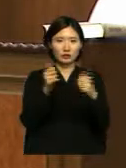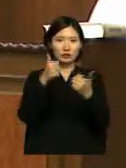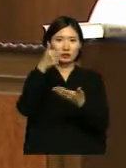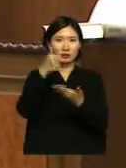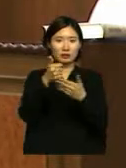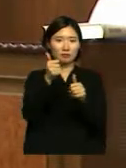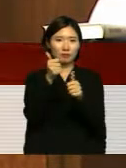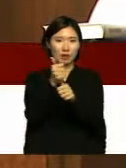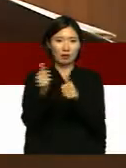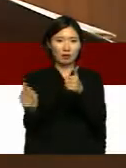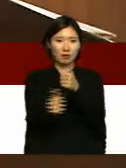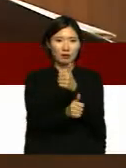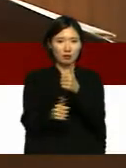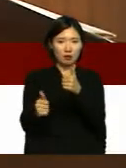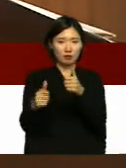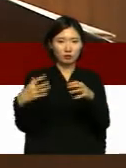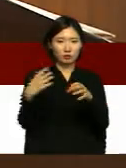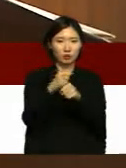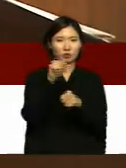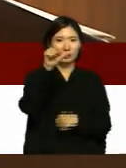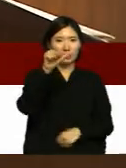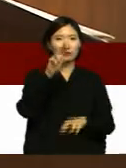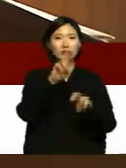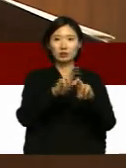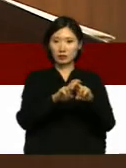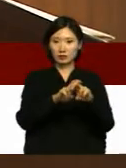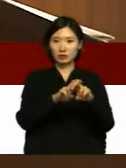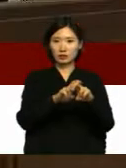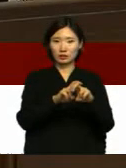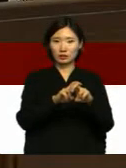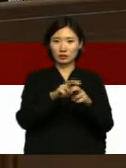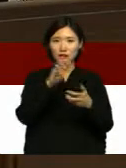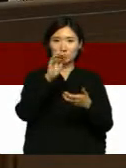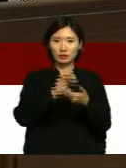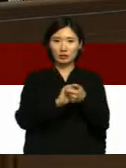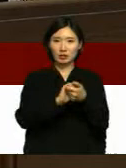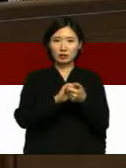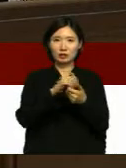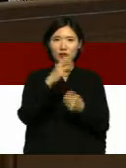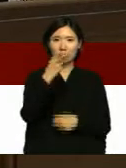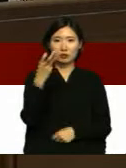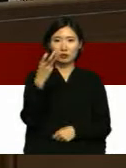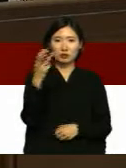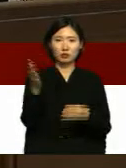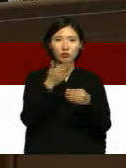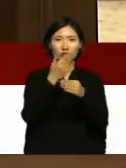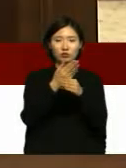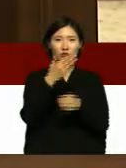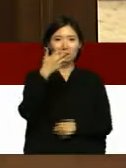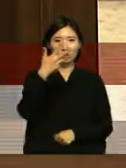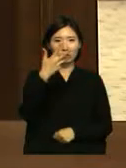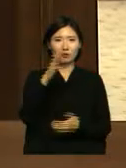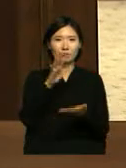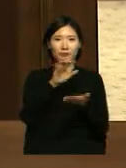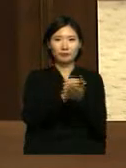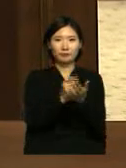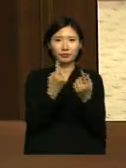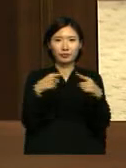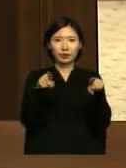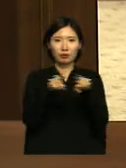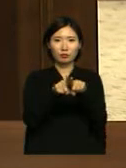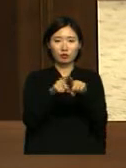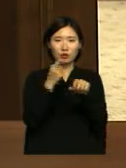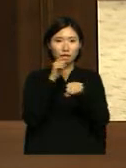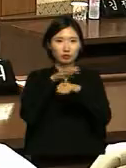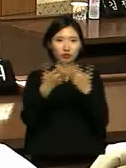부의장, 상임위원장 등 모두 5자리. 정원 13석 가운데 8석을 차지해 다수당이 된